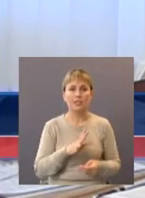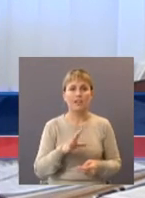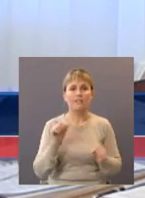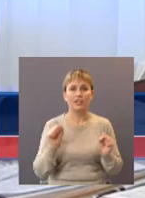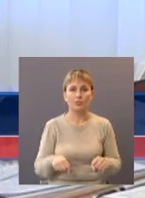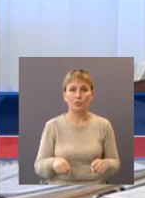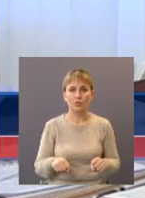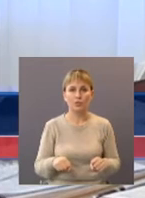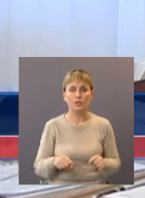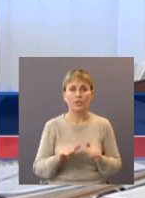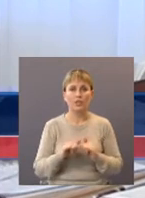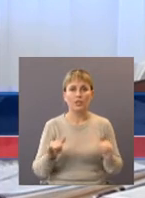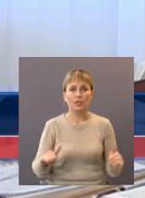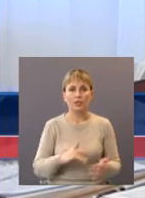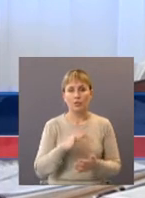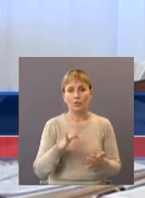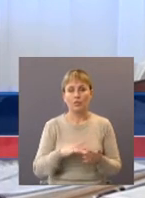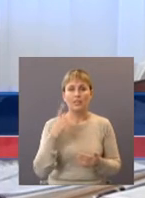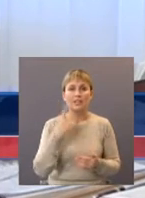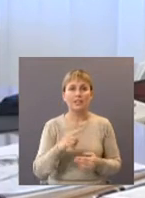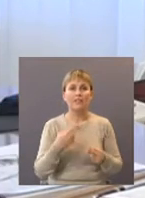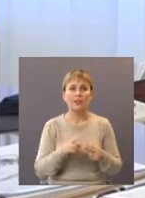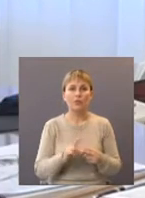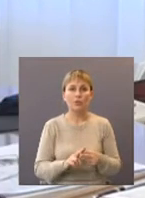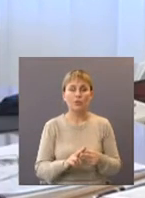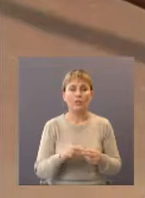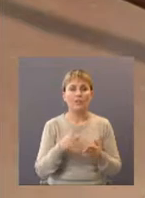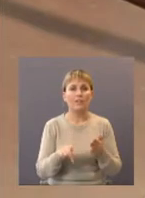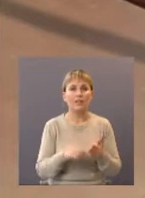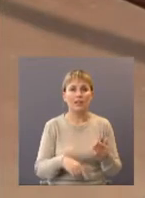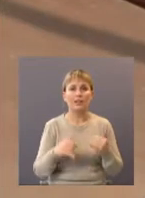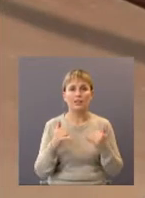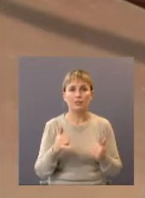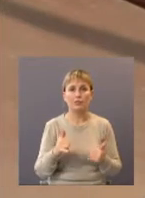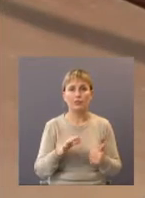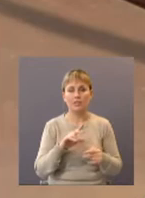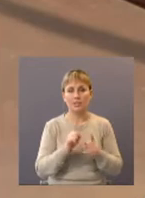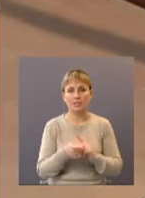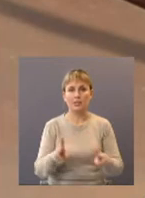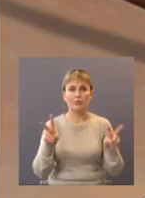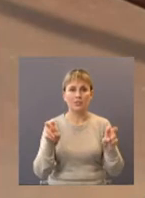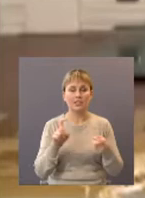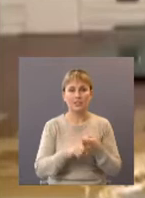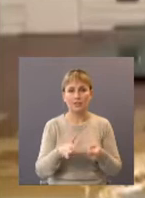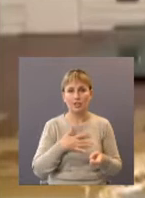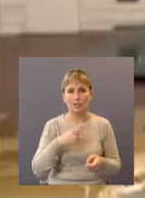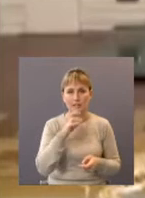перенос столицы, казалось бы, ну, это немыслимо, это фантастика какая-то. Это неосуществимо просто на практике. В чем идея?